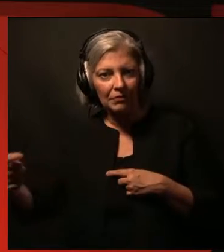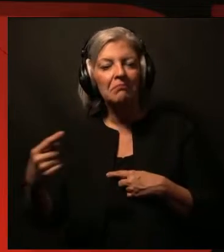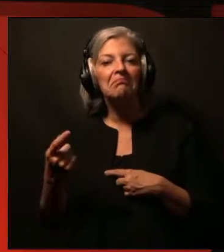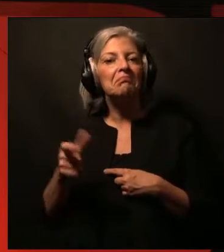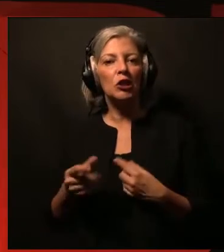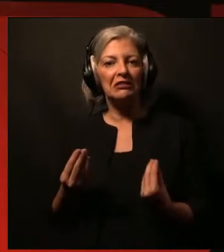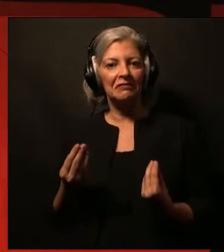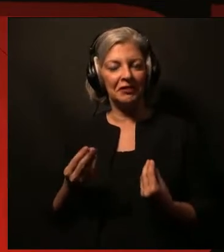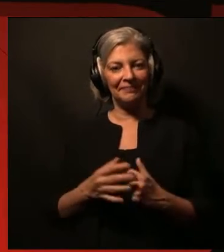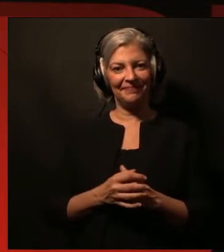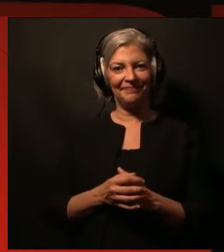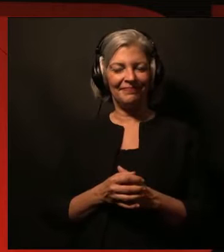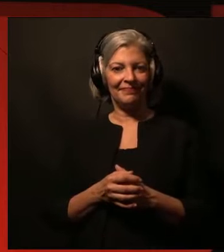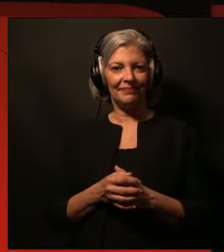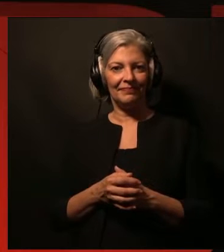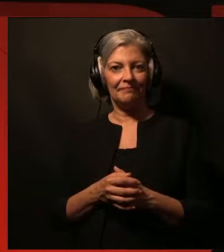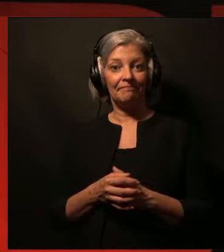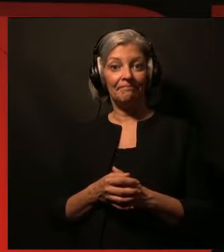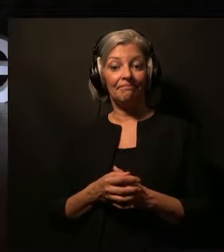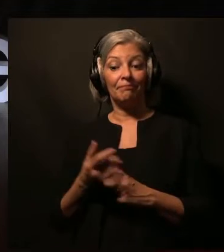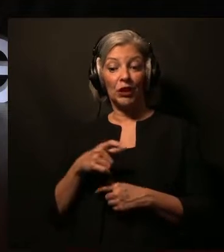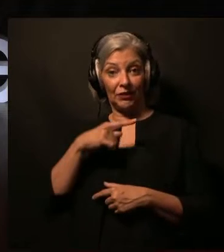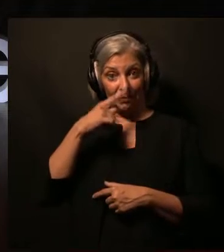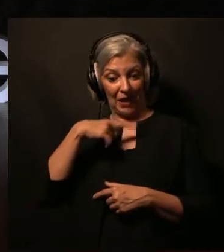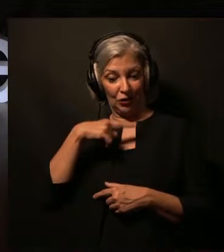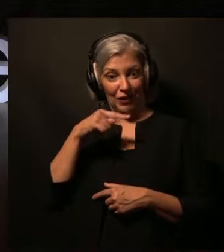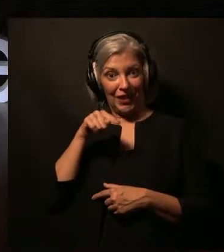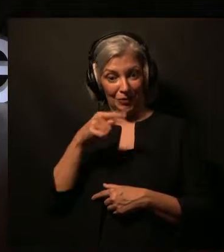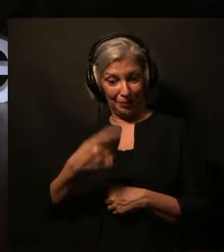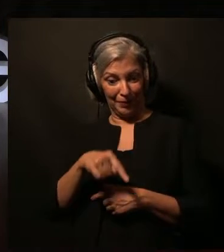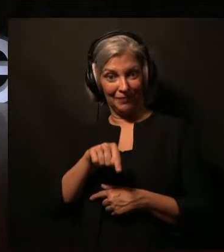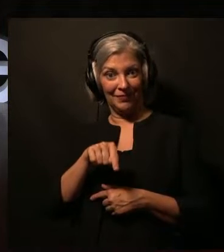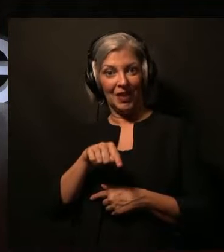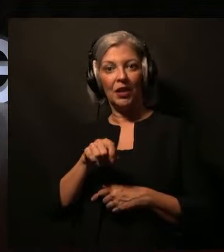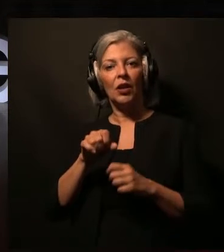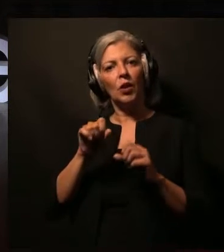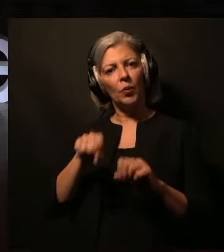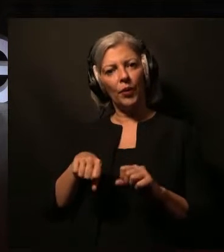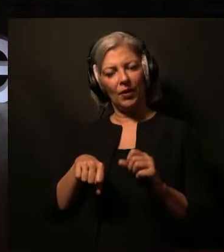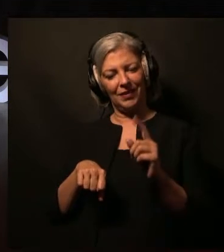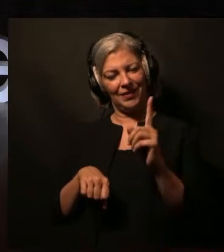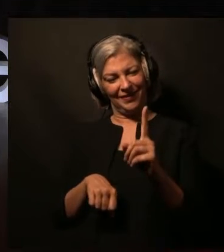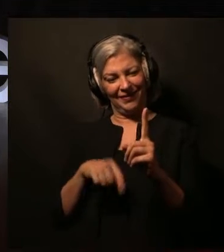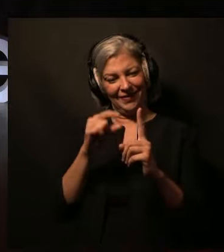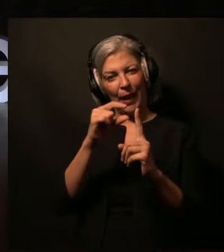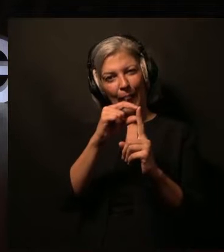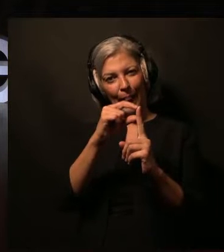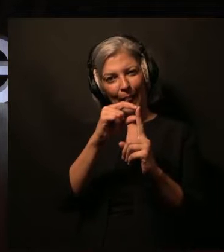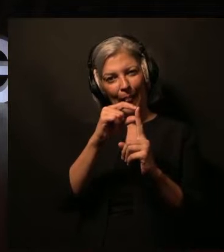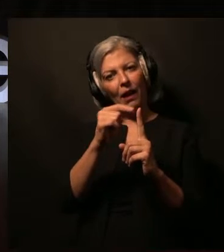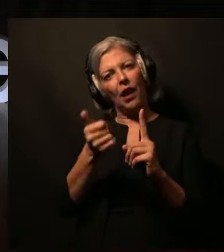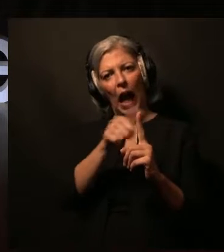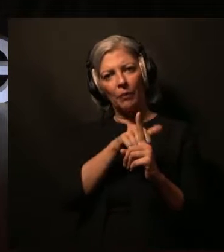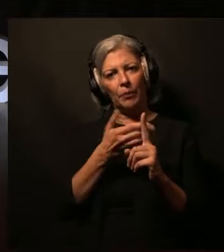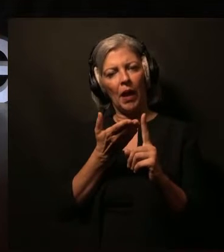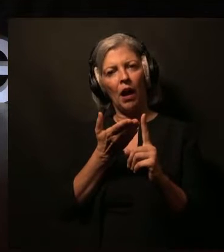perché Perché è stato progettato affinché potessimo cambiare solamente la testina